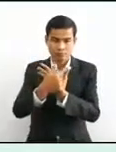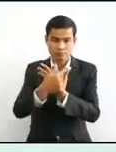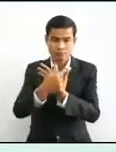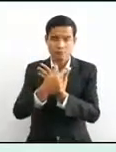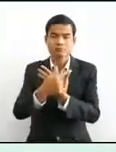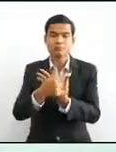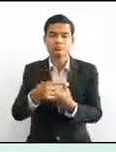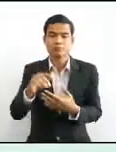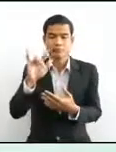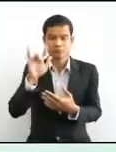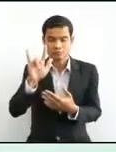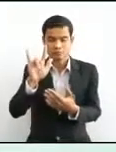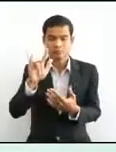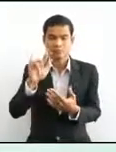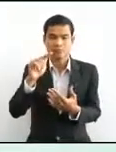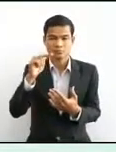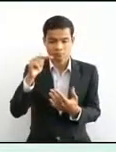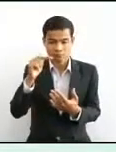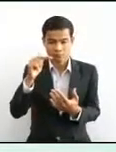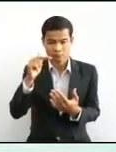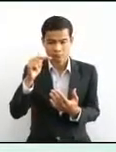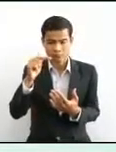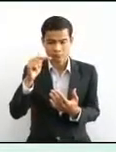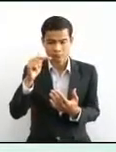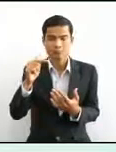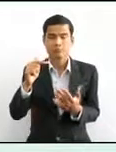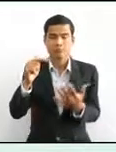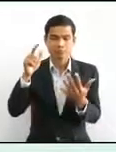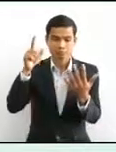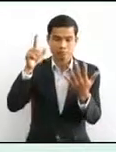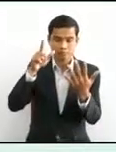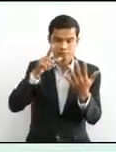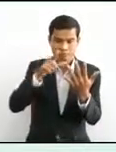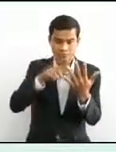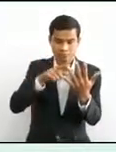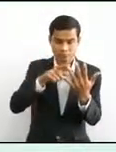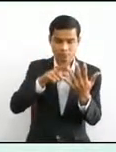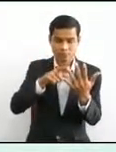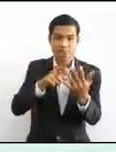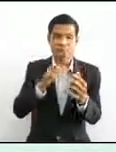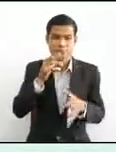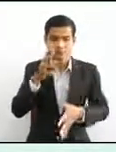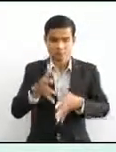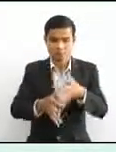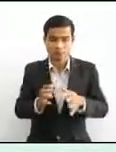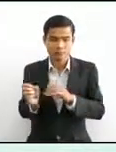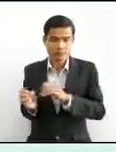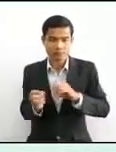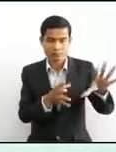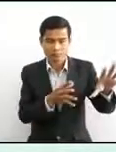bó bó ngó bong bên tạ muối bong